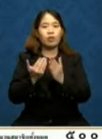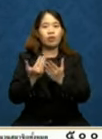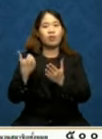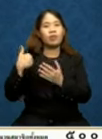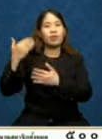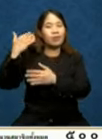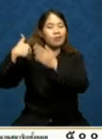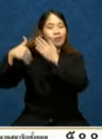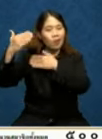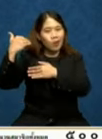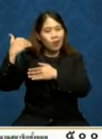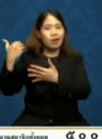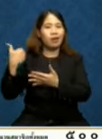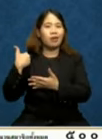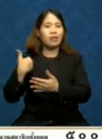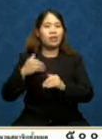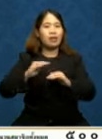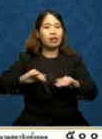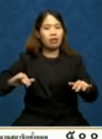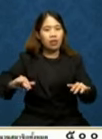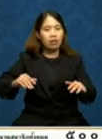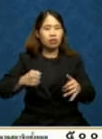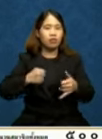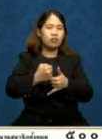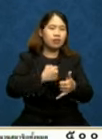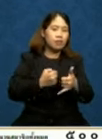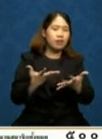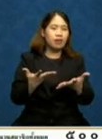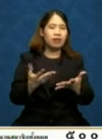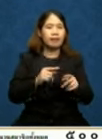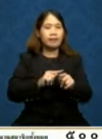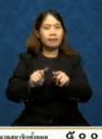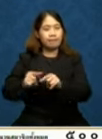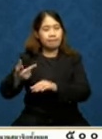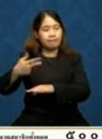การถูกทำร้ายในวัยเด็กครับท่านประธานครับ